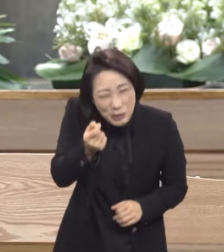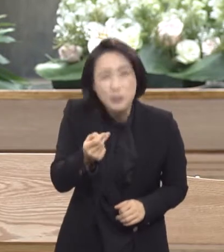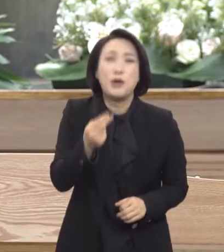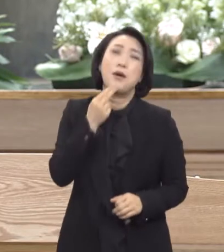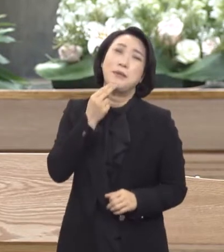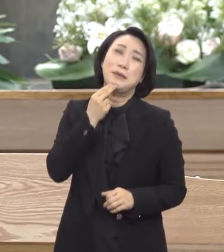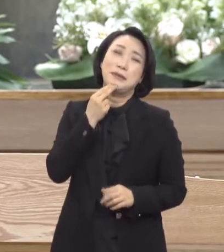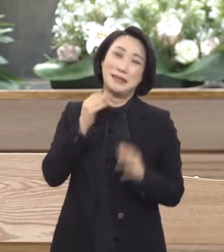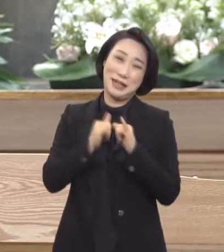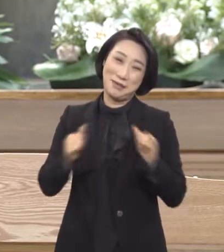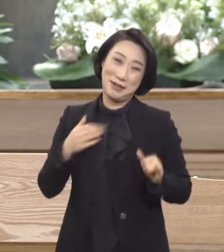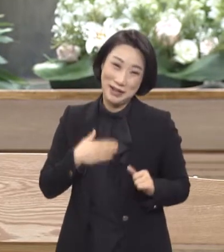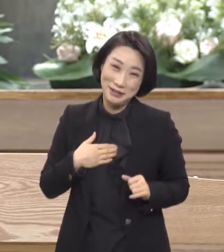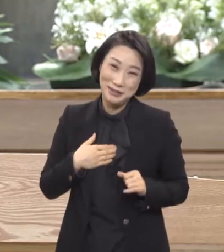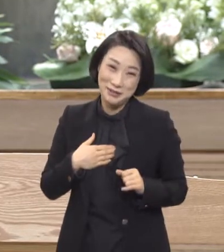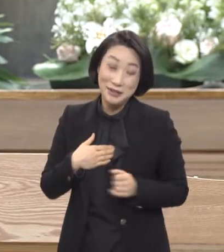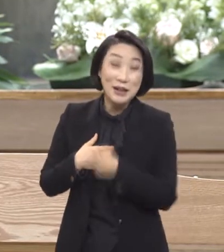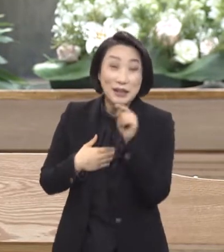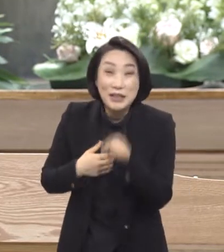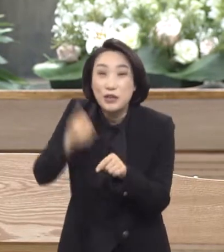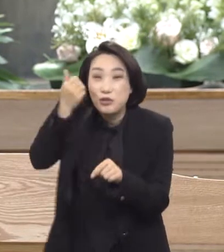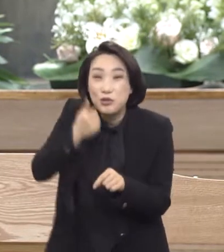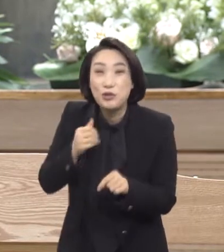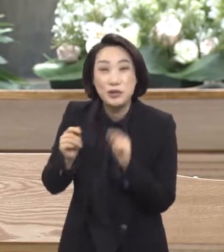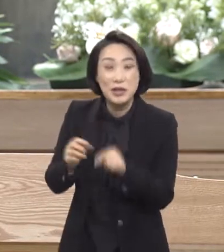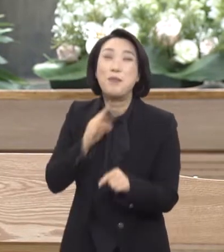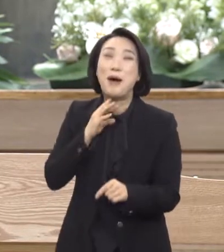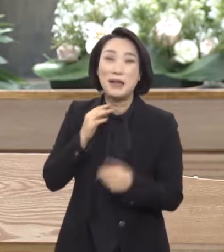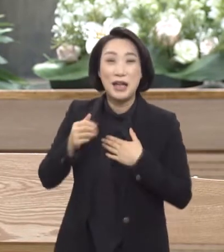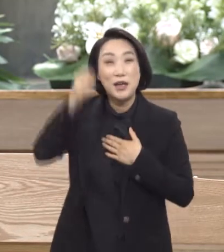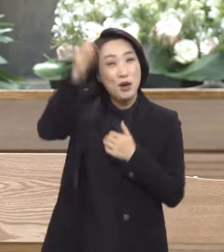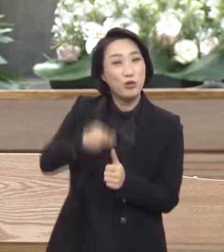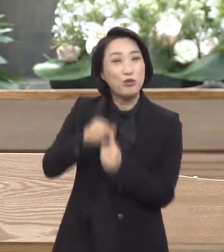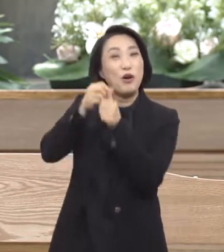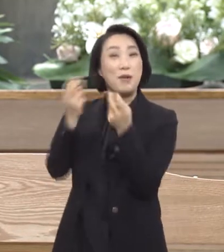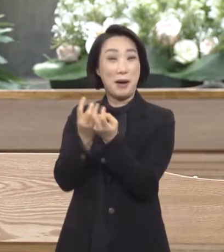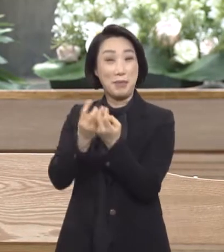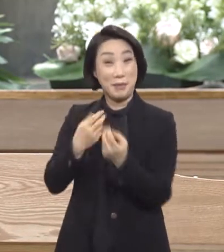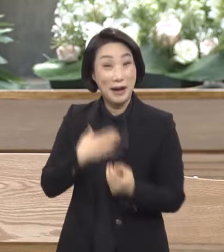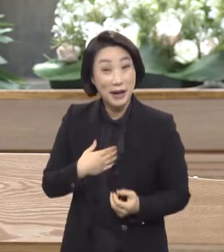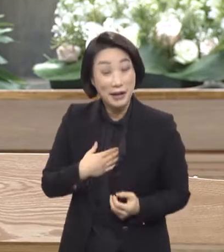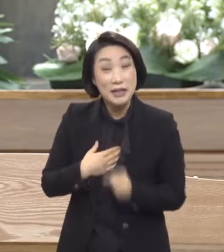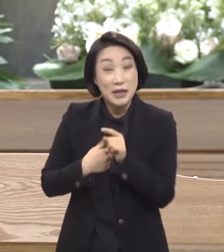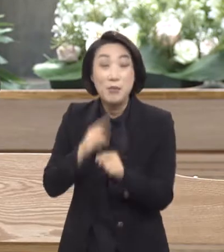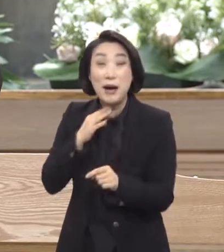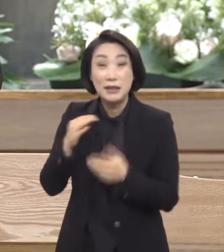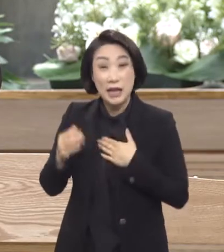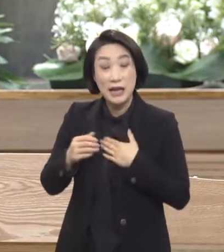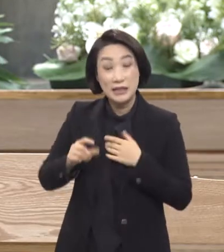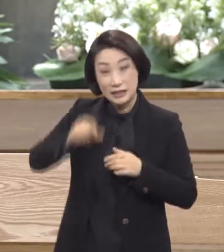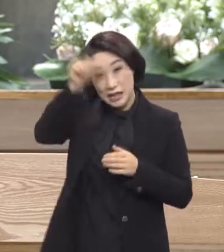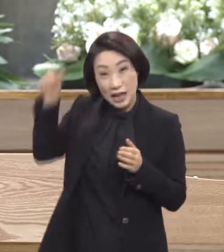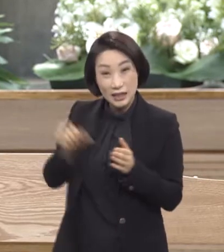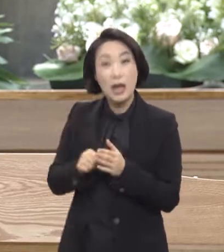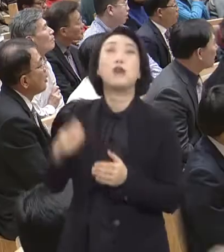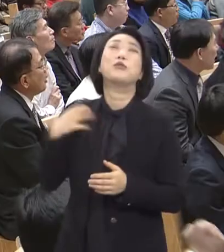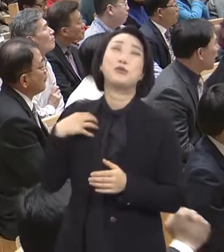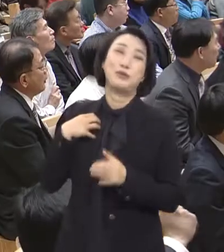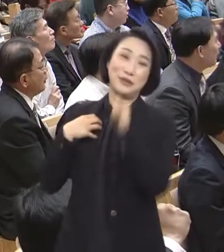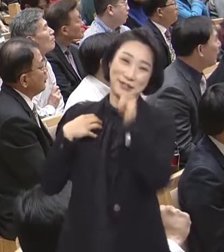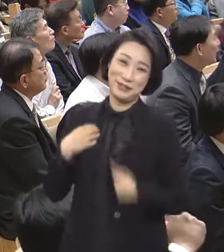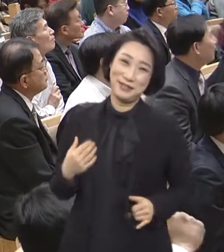도무지 없는 사람, 그게 누구냐? 그것만이 살 길이요, 그것만이 내 생에 할 일이라 이